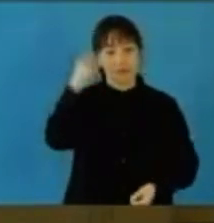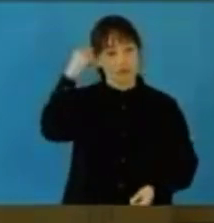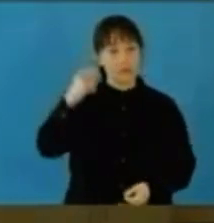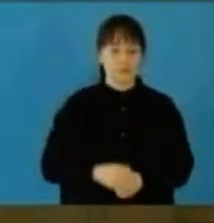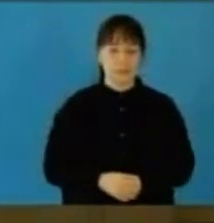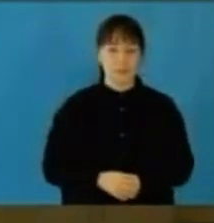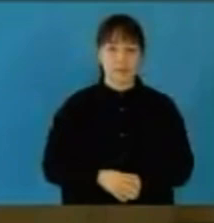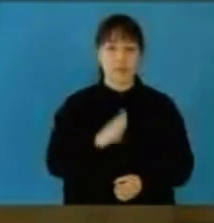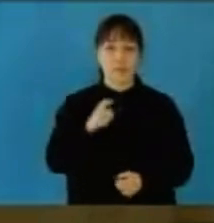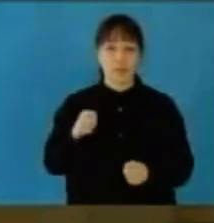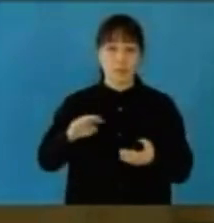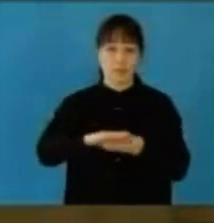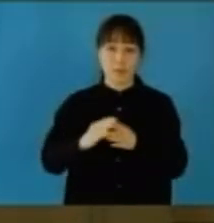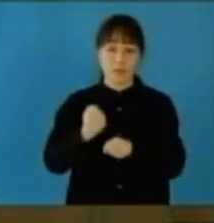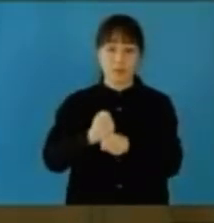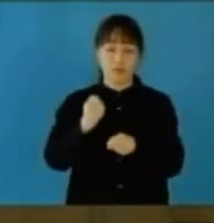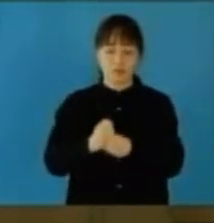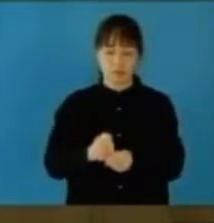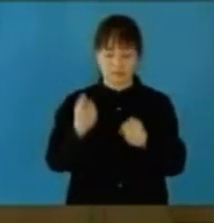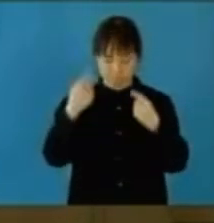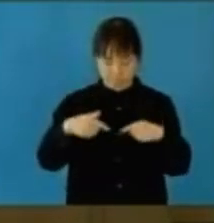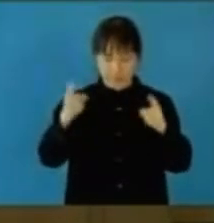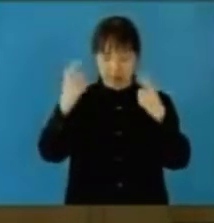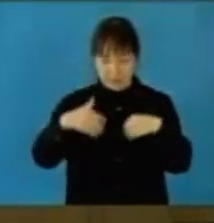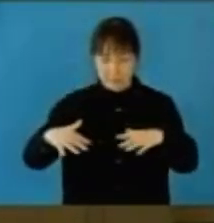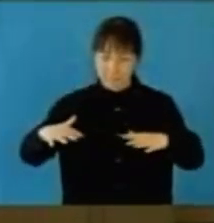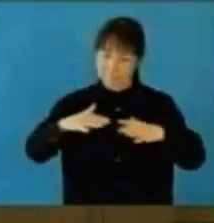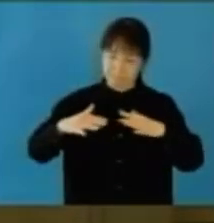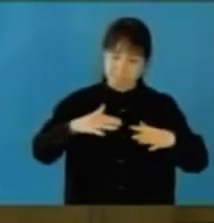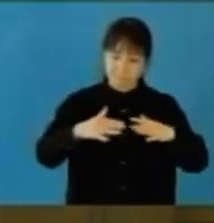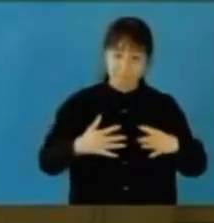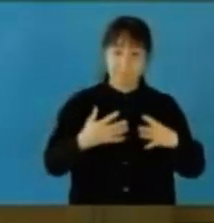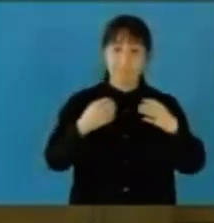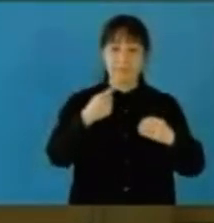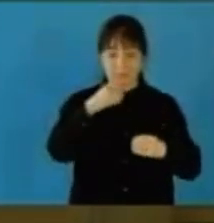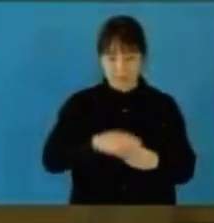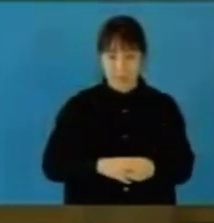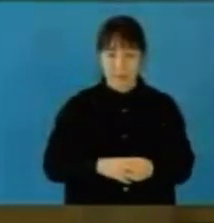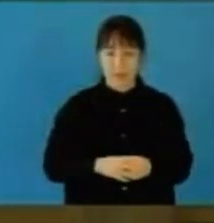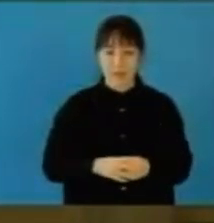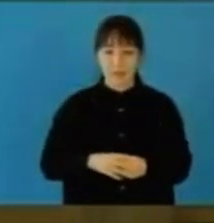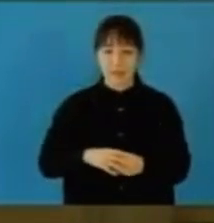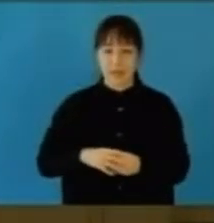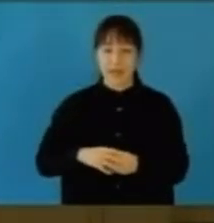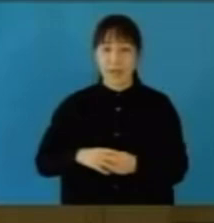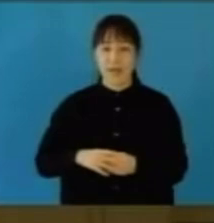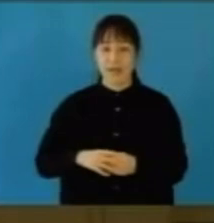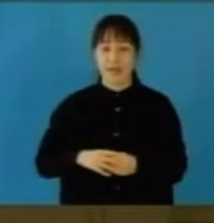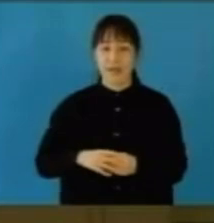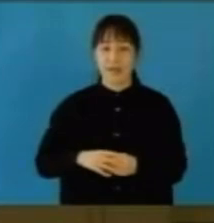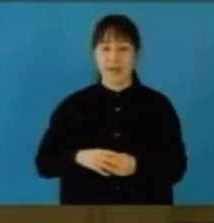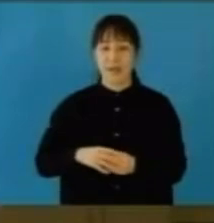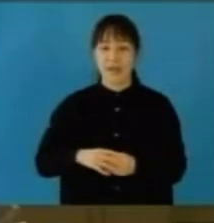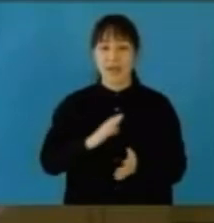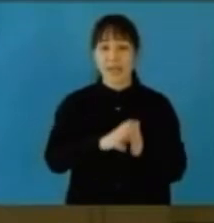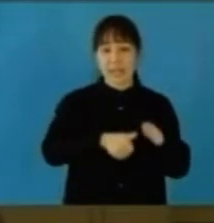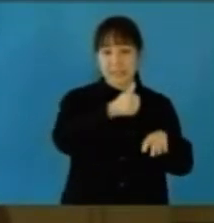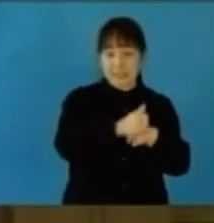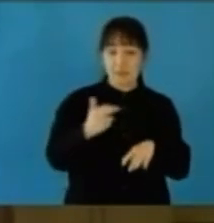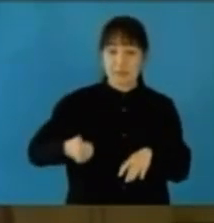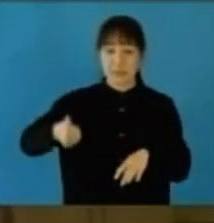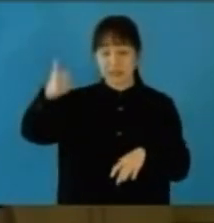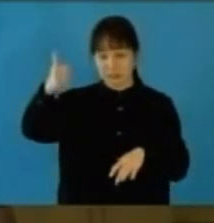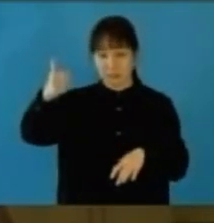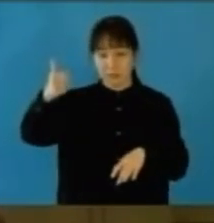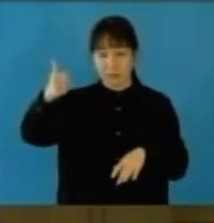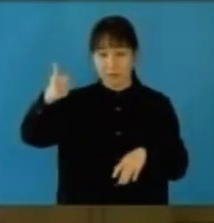校区の街づくりは、もうこれまで幾度となく議論してまいりました。この場所でも、委員会でも。やはり市長たちと下津市との連携なんですよ。で、市長たちは先輩です